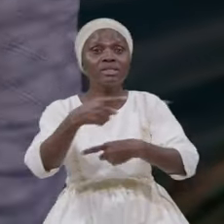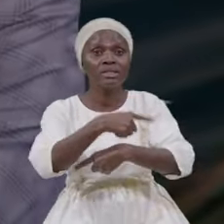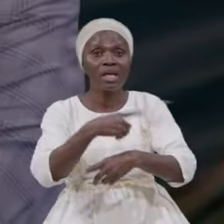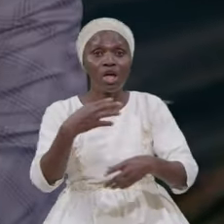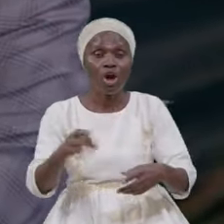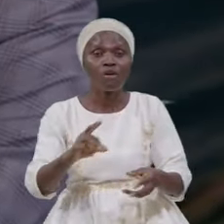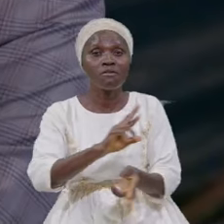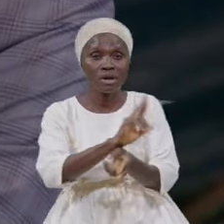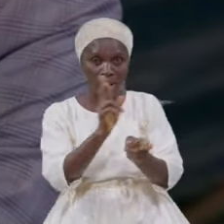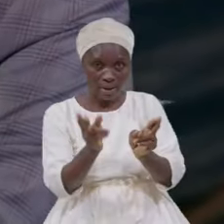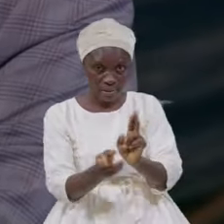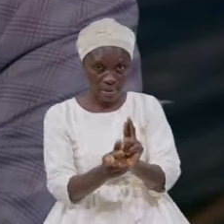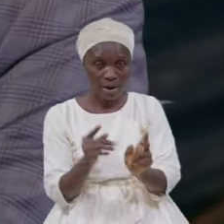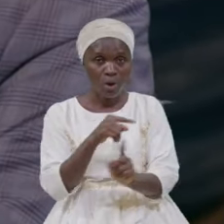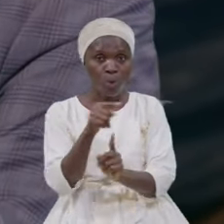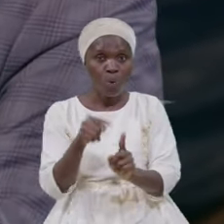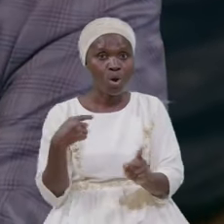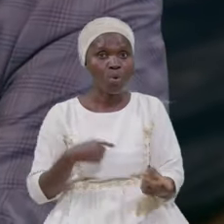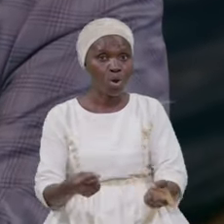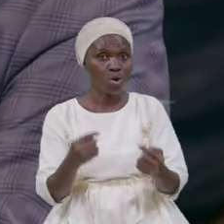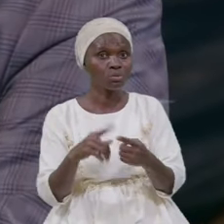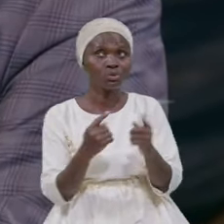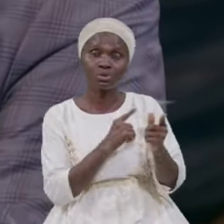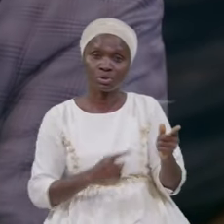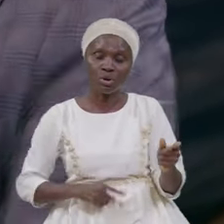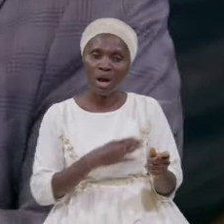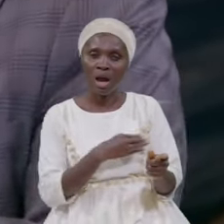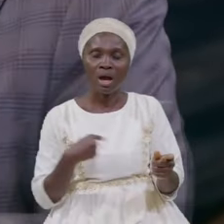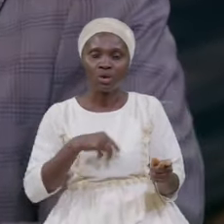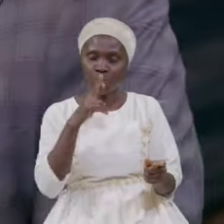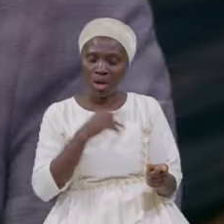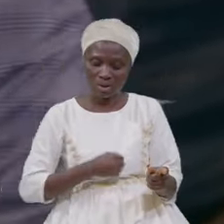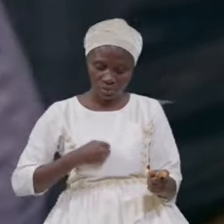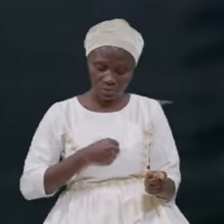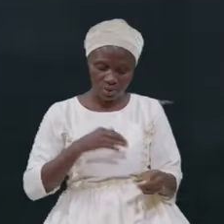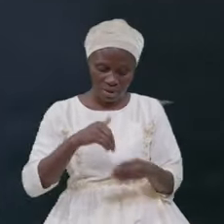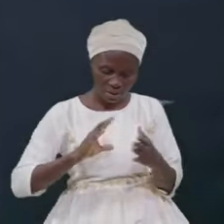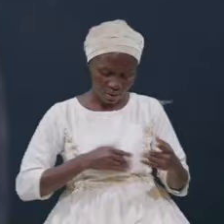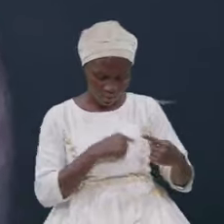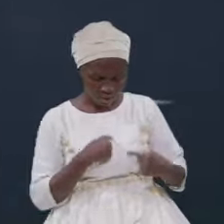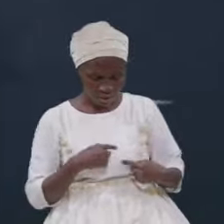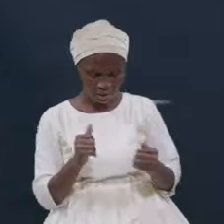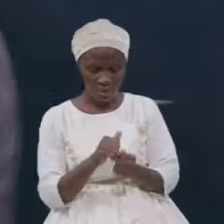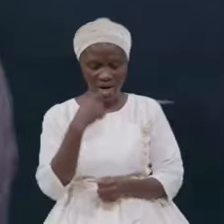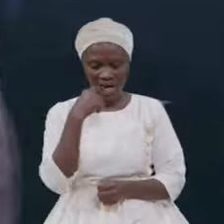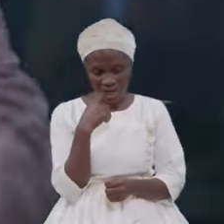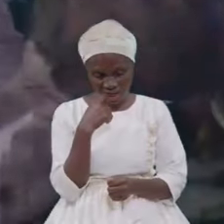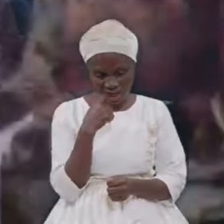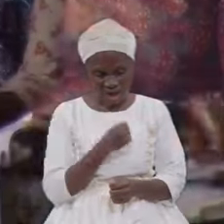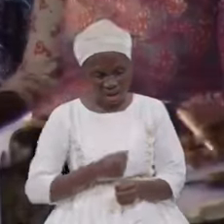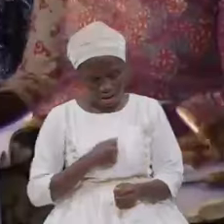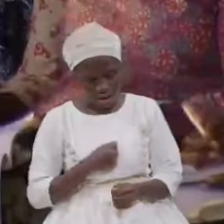Seigneur et nous sommes désolés dans notre cœur, nous regrettons ce que nous avons fait, nous